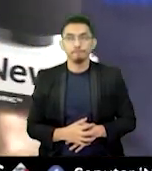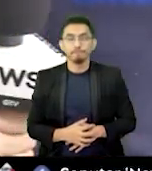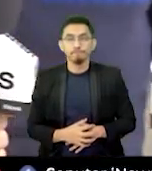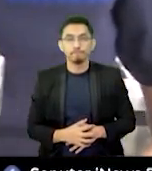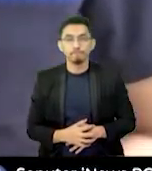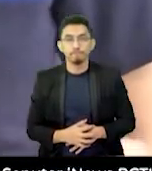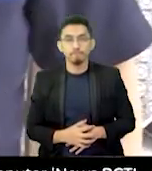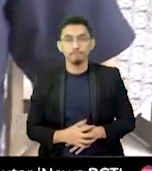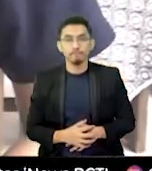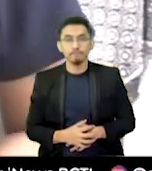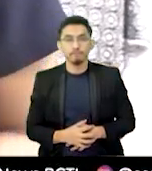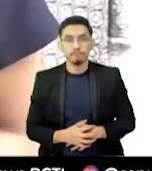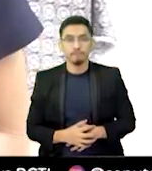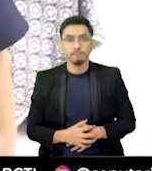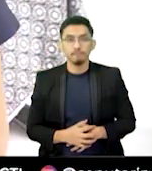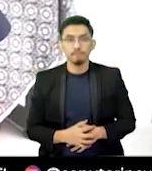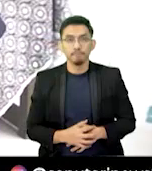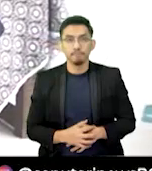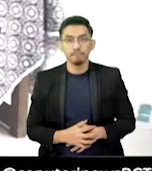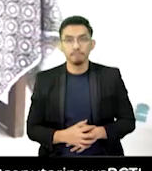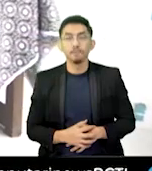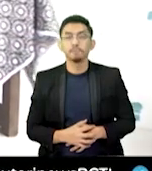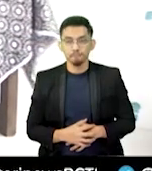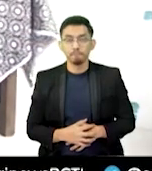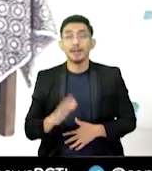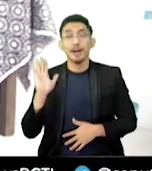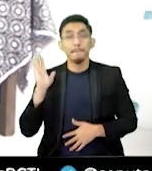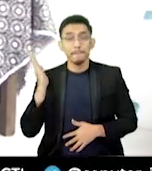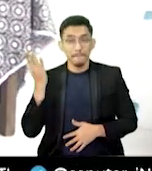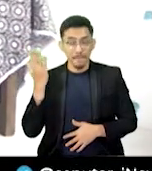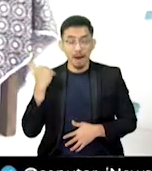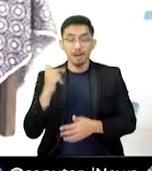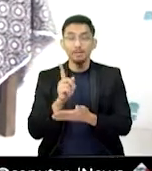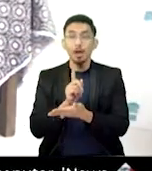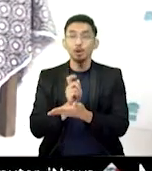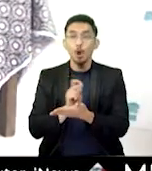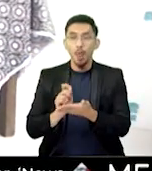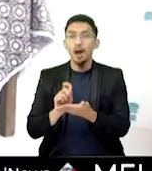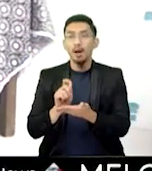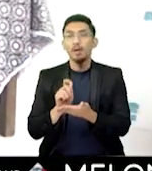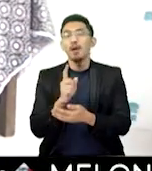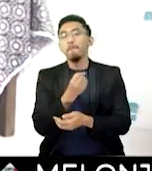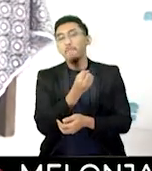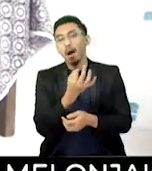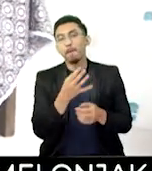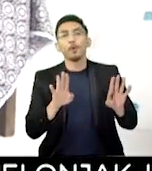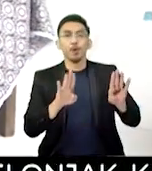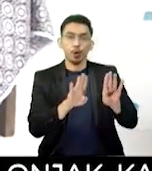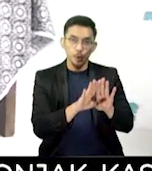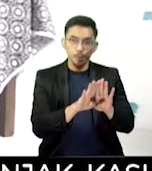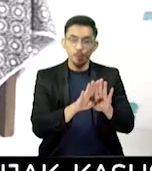pemirsa setelah pemerintah pusat menetapkan DPRD DKI Jakarta menjadi level 3 pt.mkn yang ada di sekolah ini